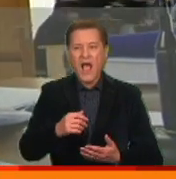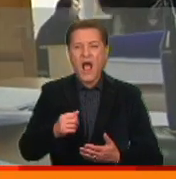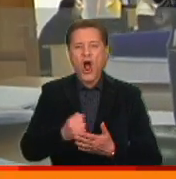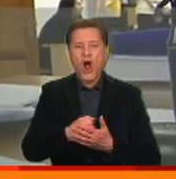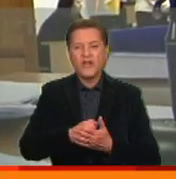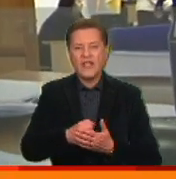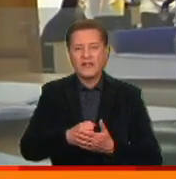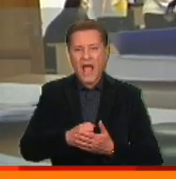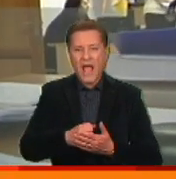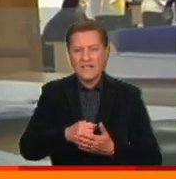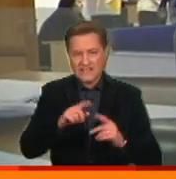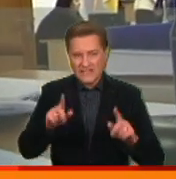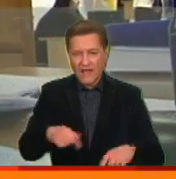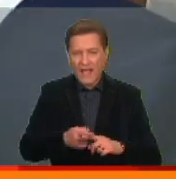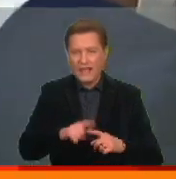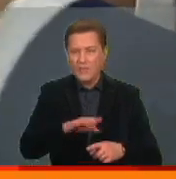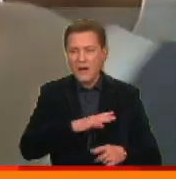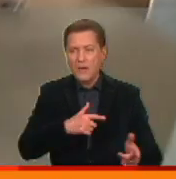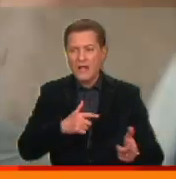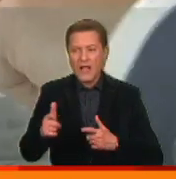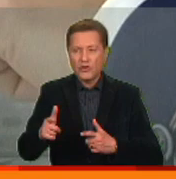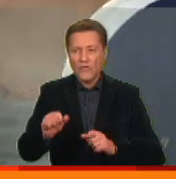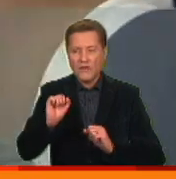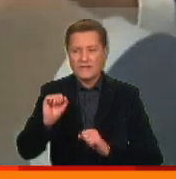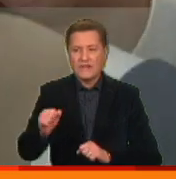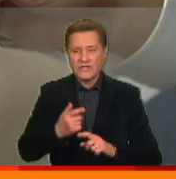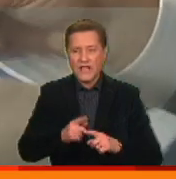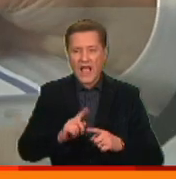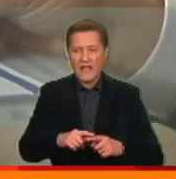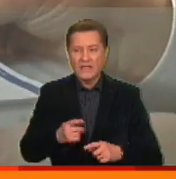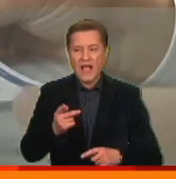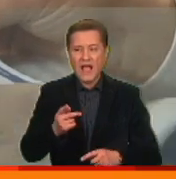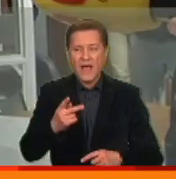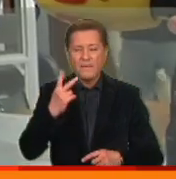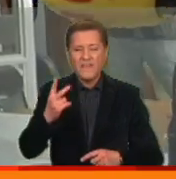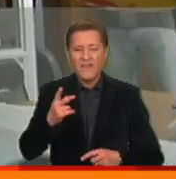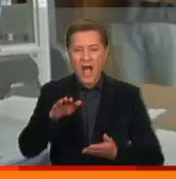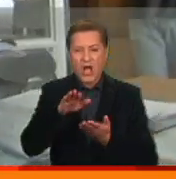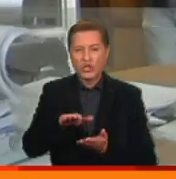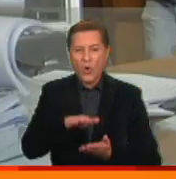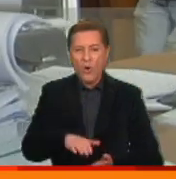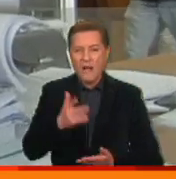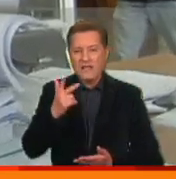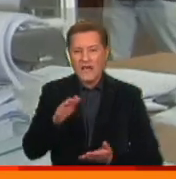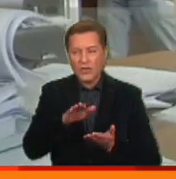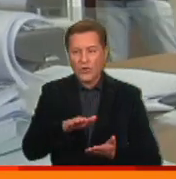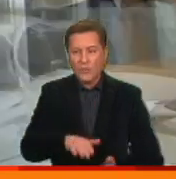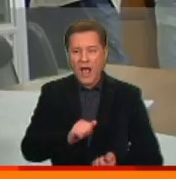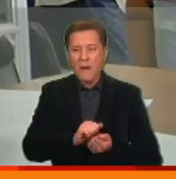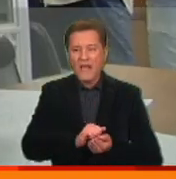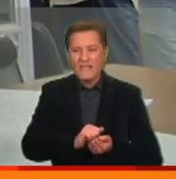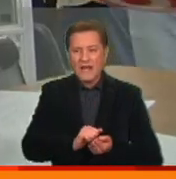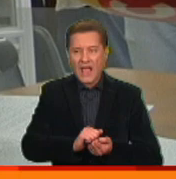які були підготовлені захистою. Тобто це два, по суті, тома, навіть три тома